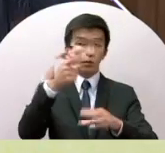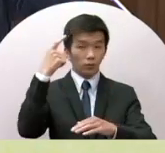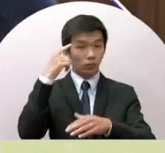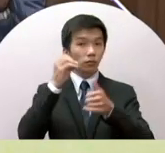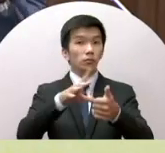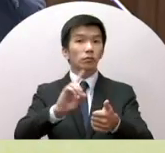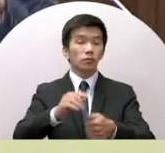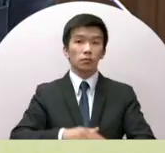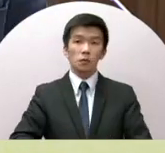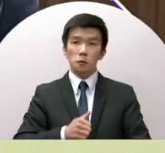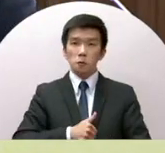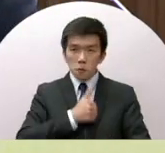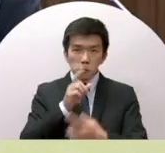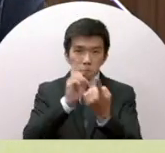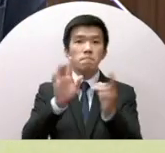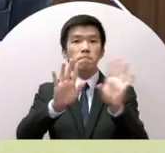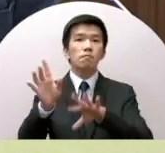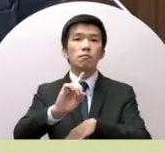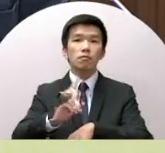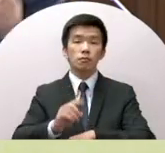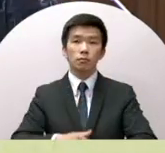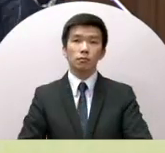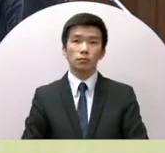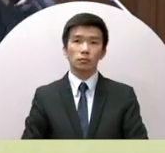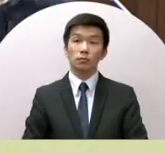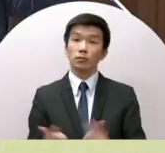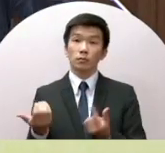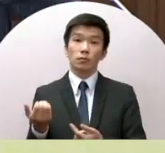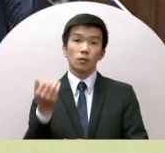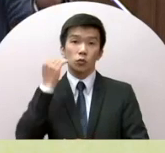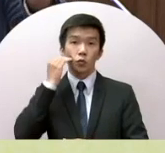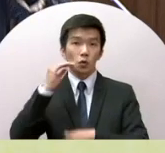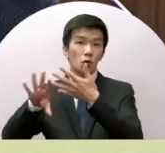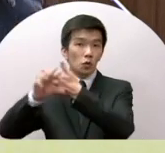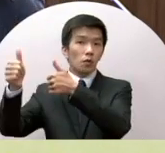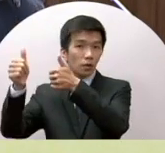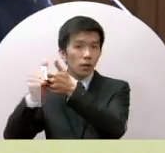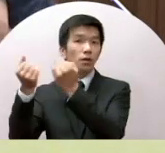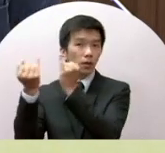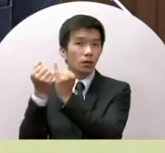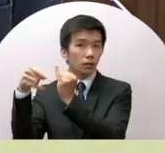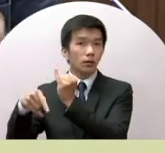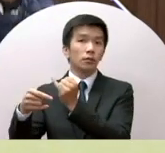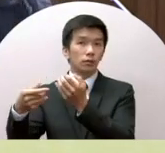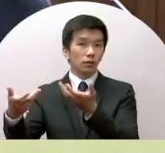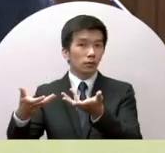是哈，实际上会发生的状况。我先讲一个，刚提到异国同婚嘛，现在